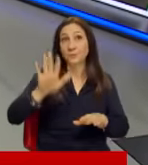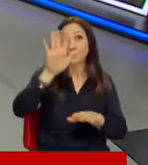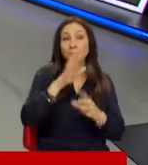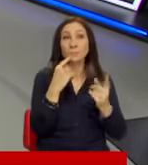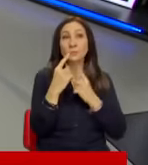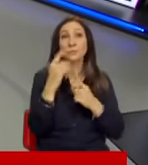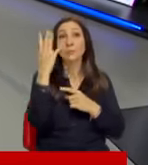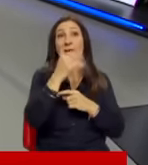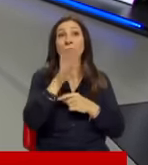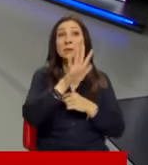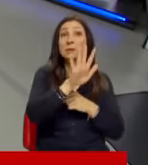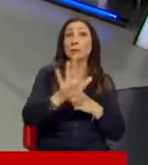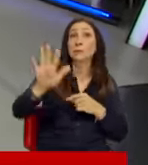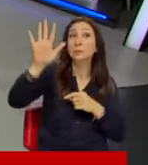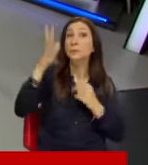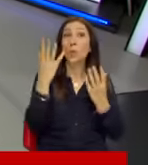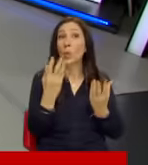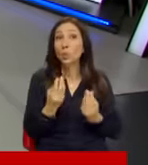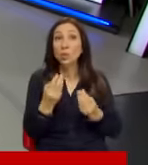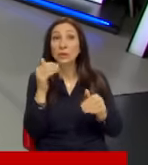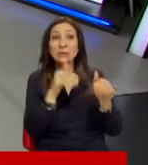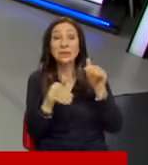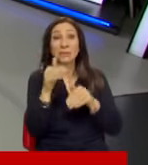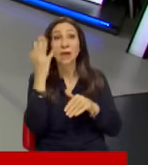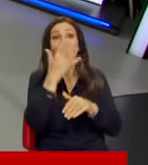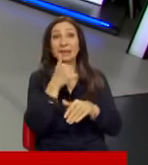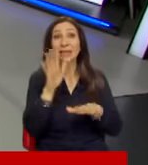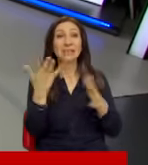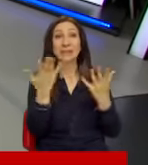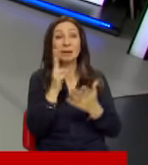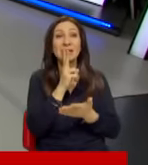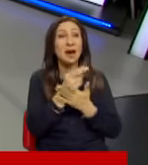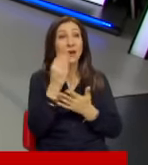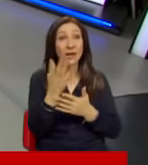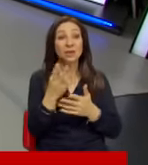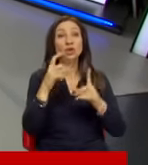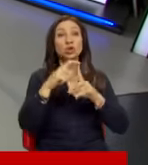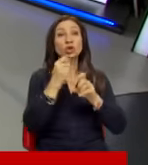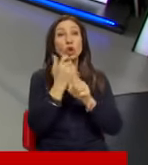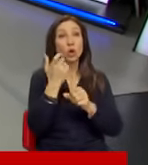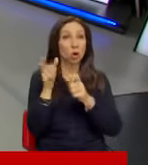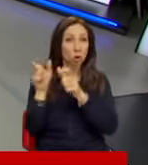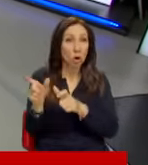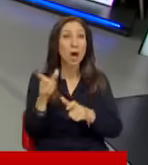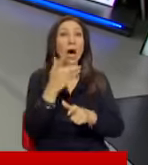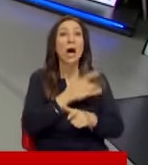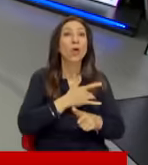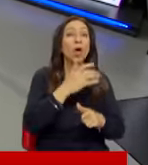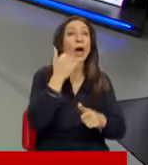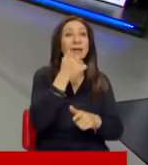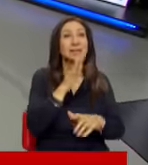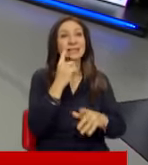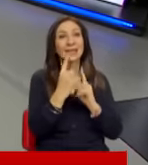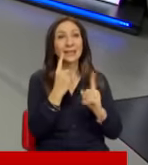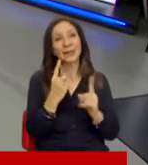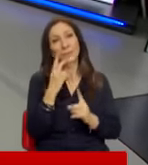konuşalım. Karadeniz'de ne oldu? Seçimde acaba Karadeniz nasıl bir karar verdi? Doğu Anadolu, Güneydoğu Anadolu, Akdeniz hepsine birer